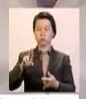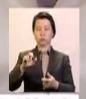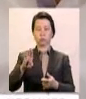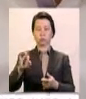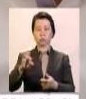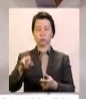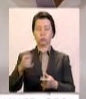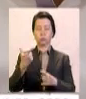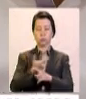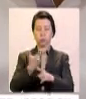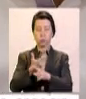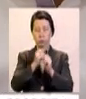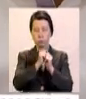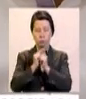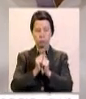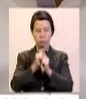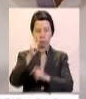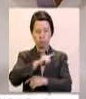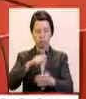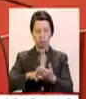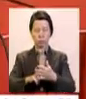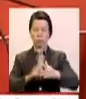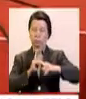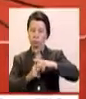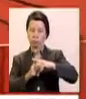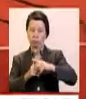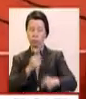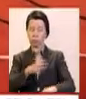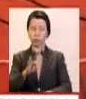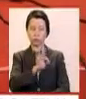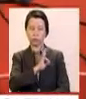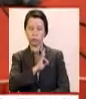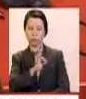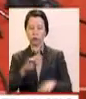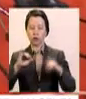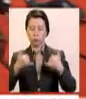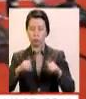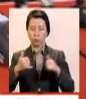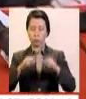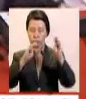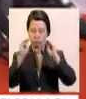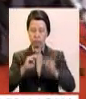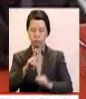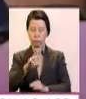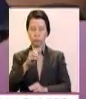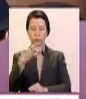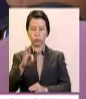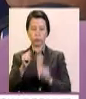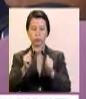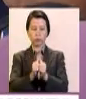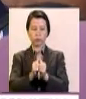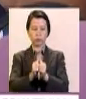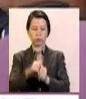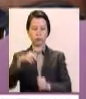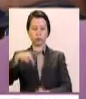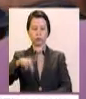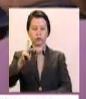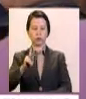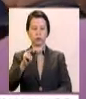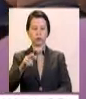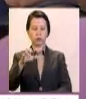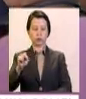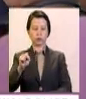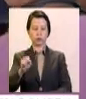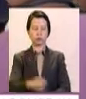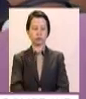yang memulakan latihan bersama skuad itu hari ini positif dan teruja untuk memulakan musim 2019 bersama The Red Ant. My target